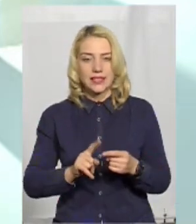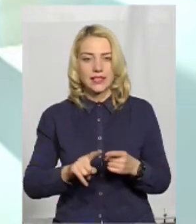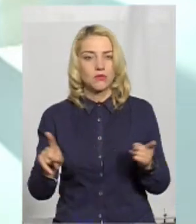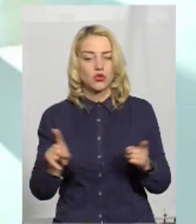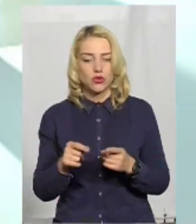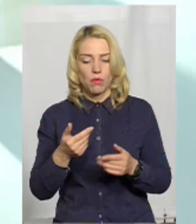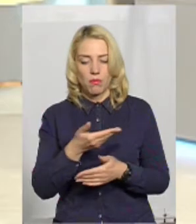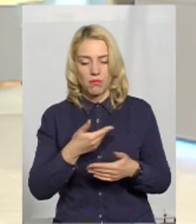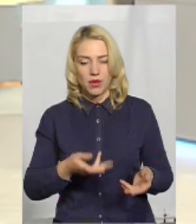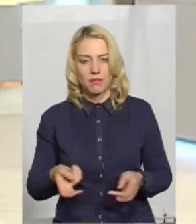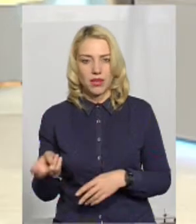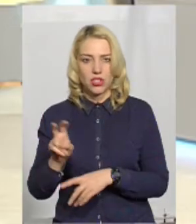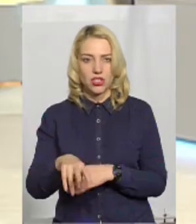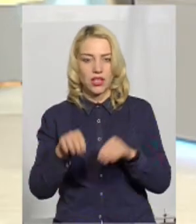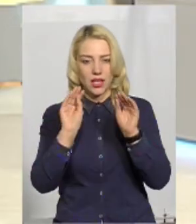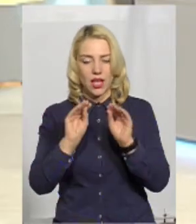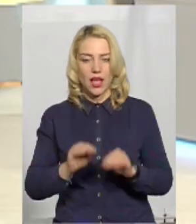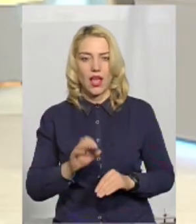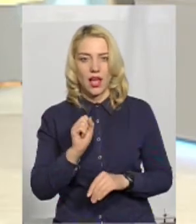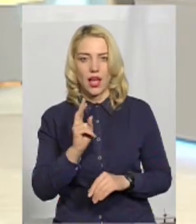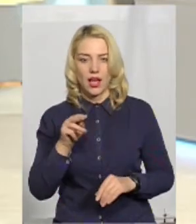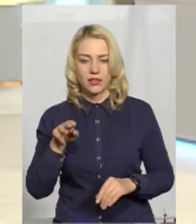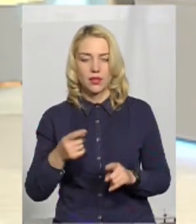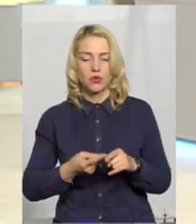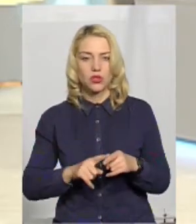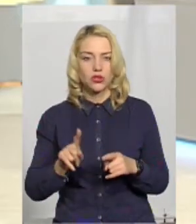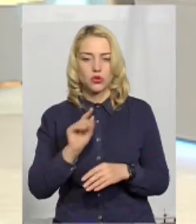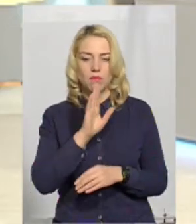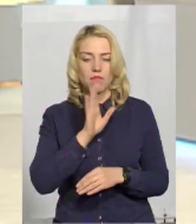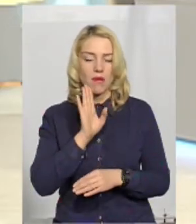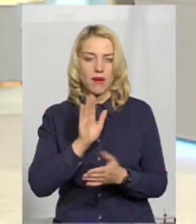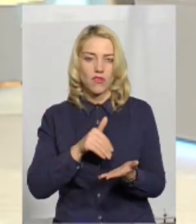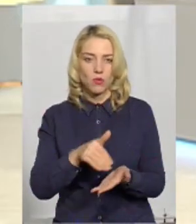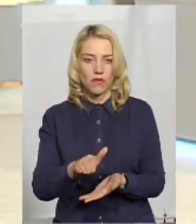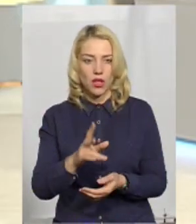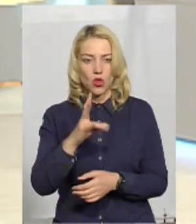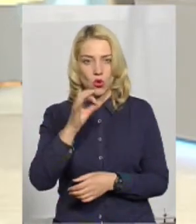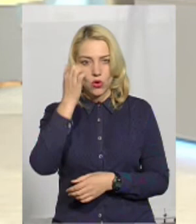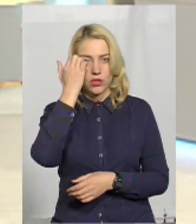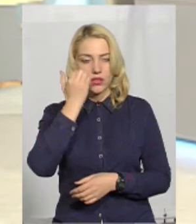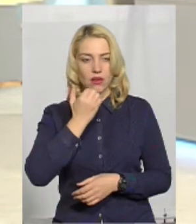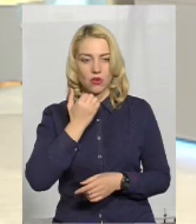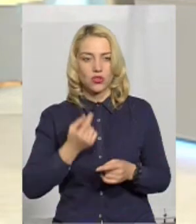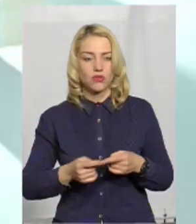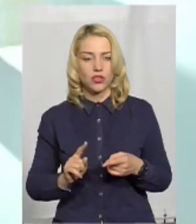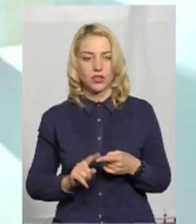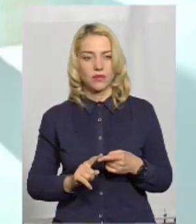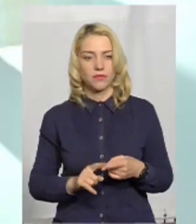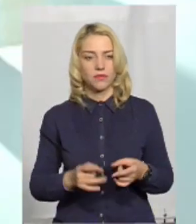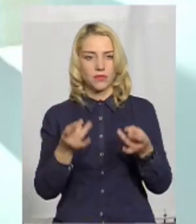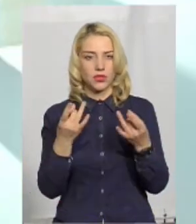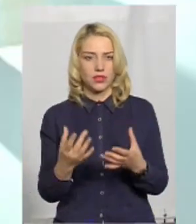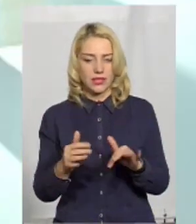прийшли, склали акт про те, що мама відмовляється. Однак, дякуючи тим нашим